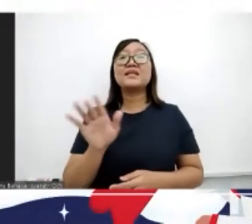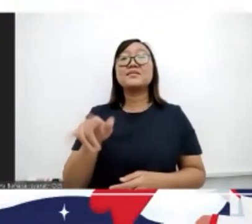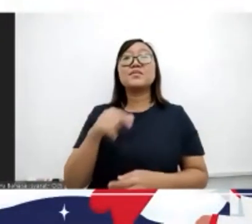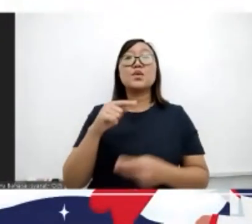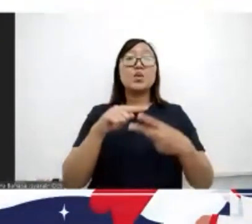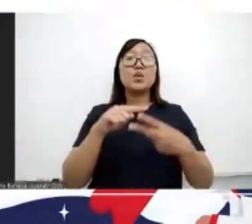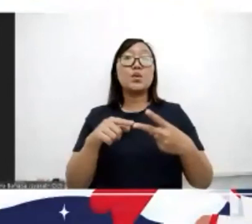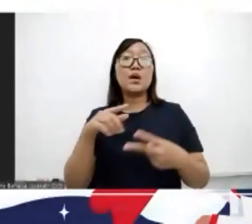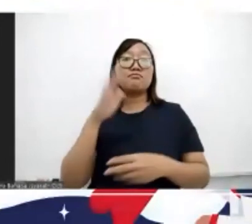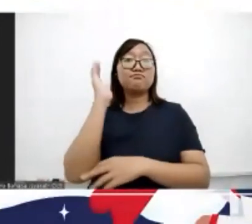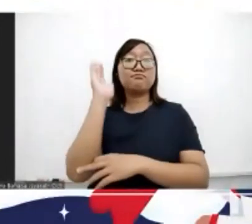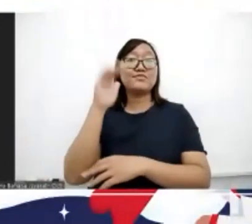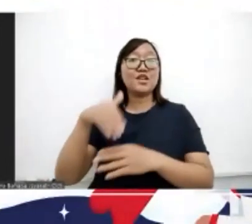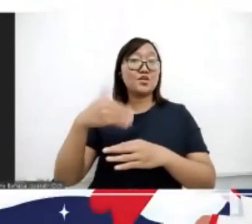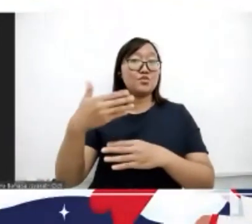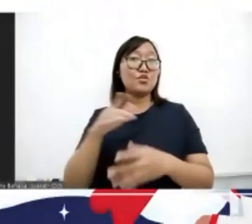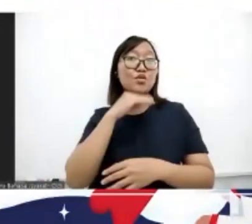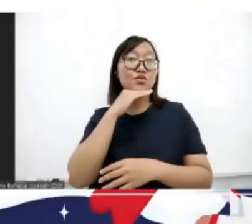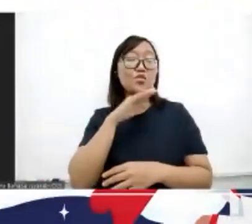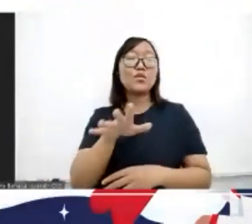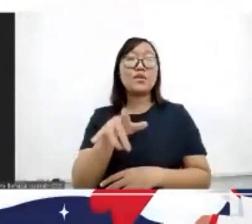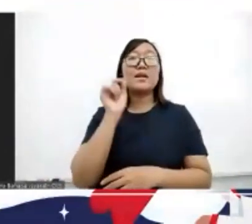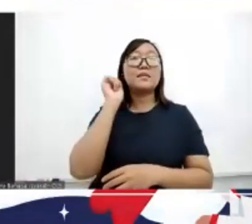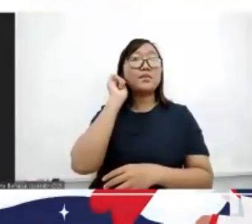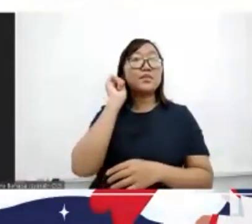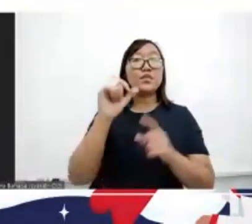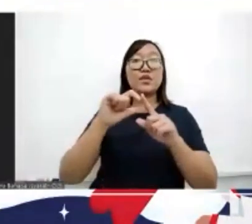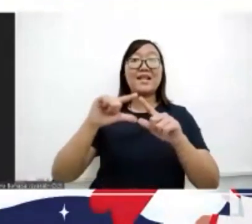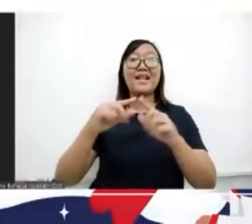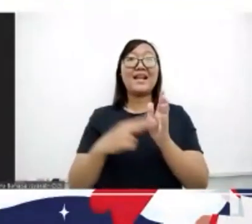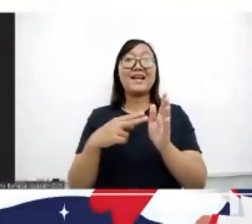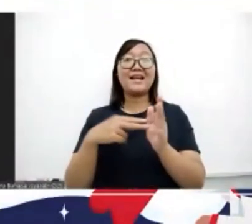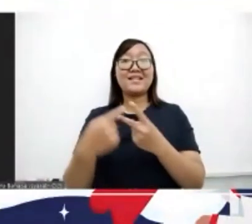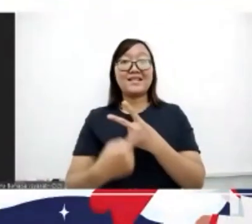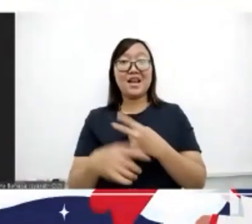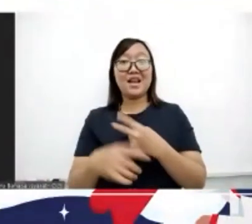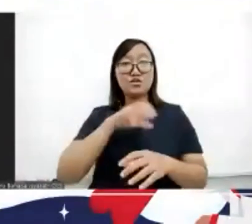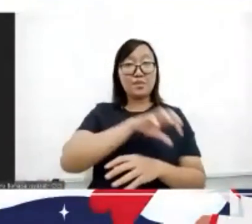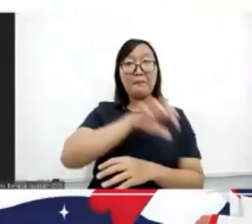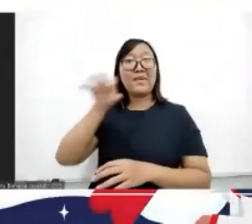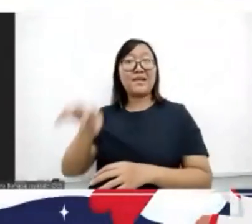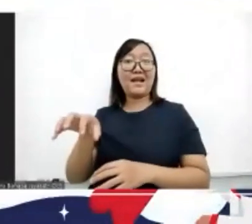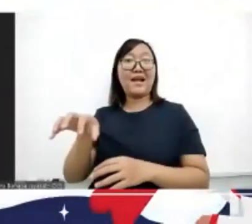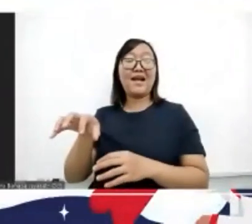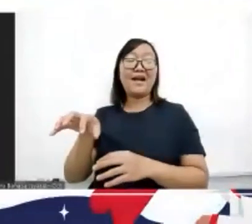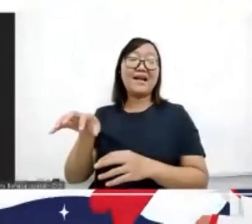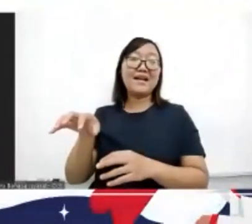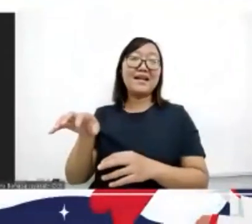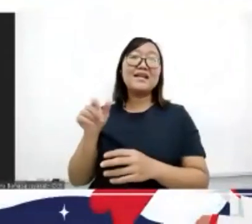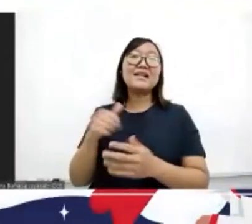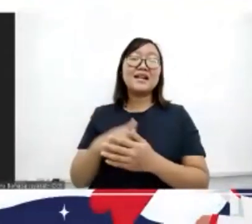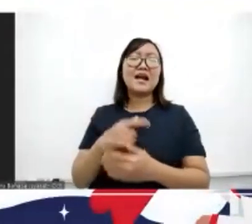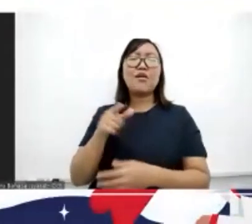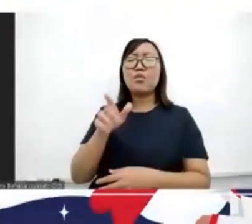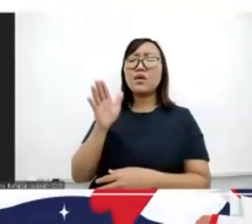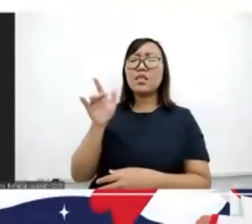mbak Dani juga harus loncat ke apa ke rumah berikutnya jadi Oh ya tadi tentang-tentang Jawa Timur itu